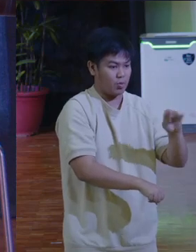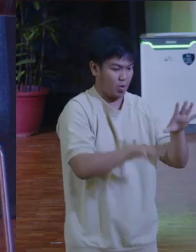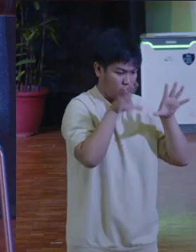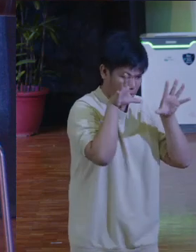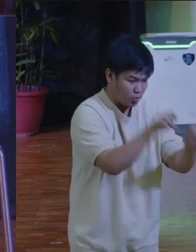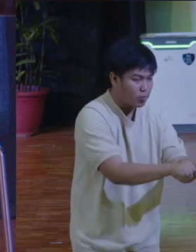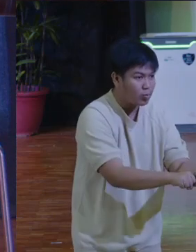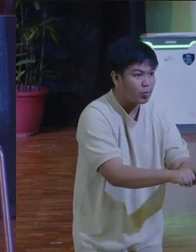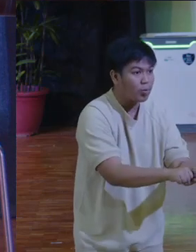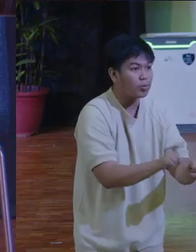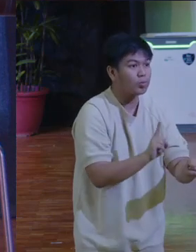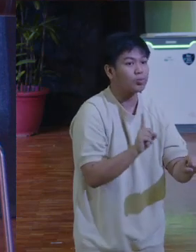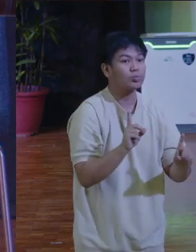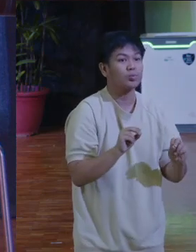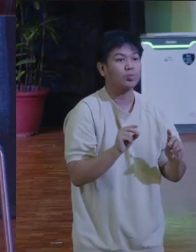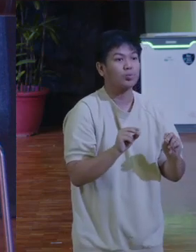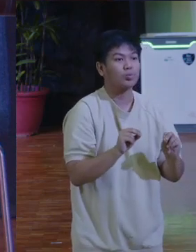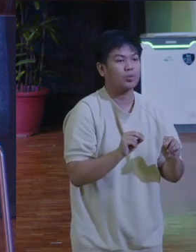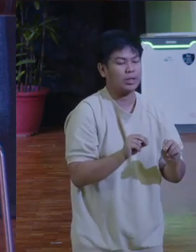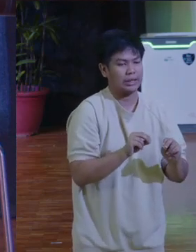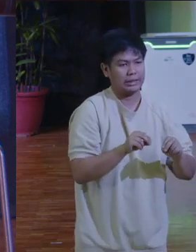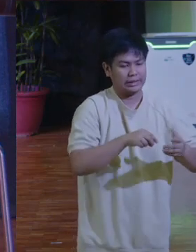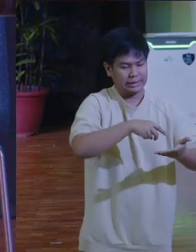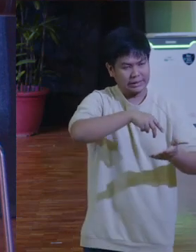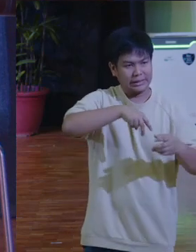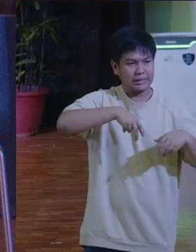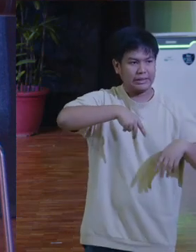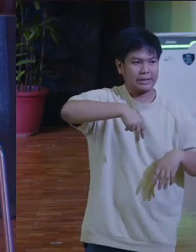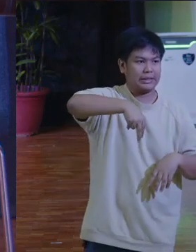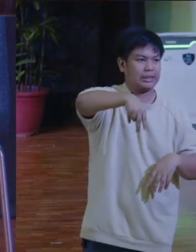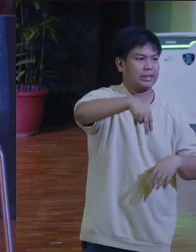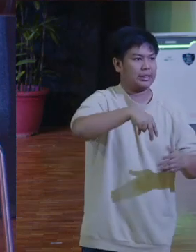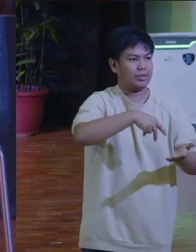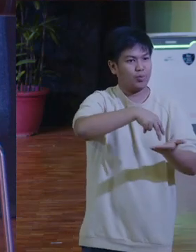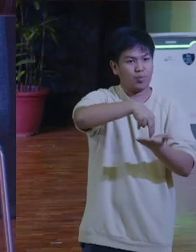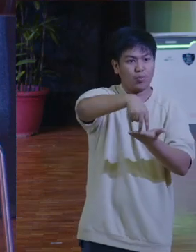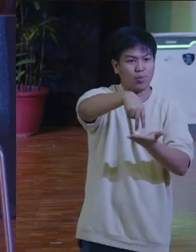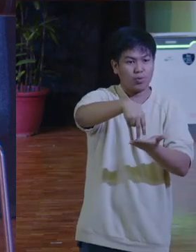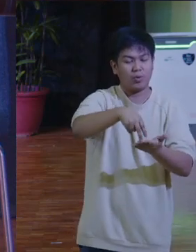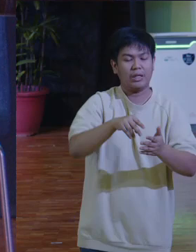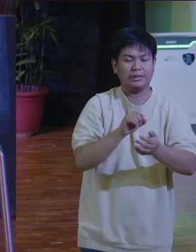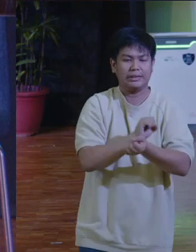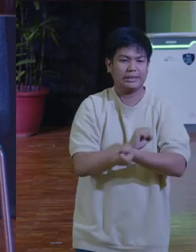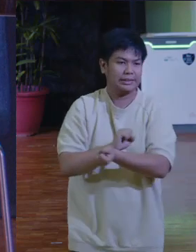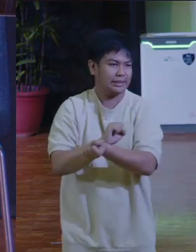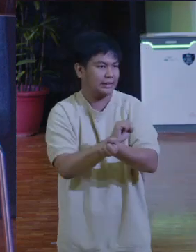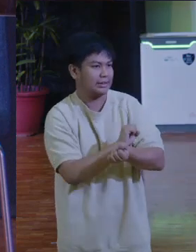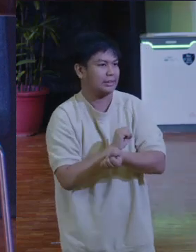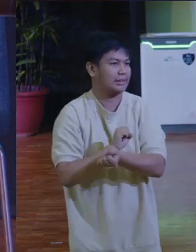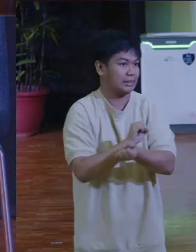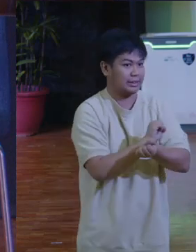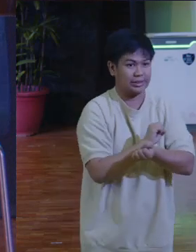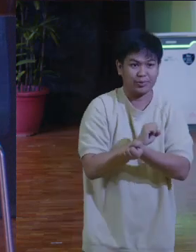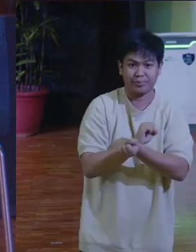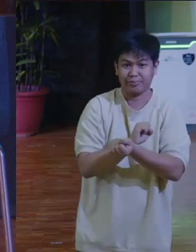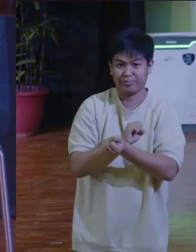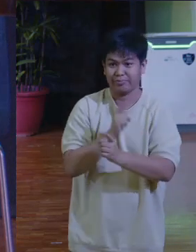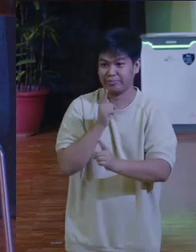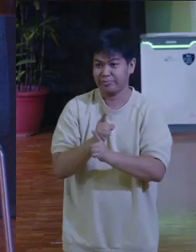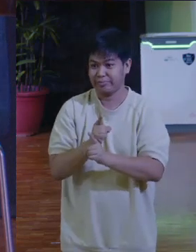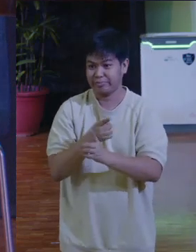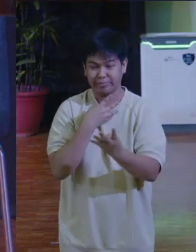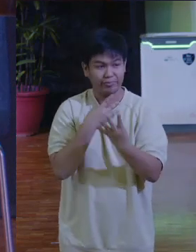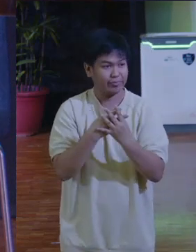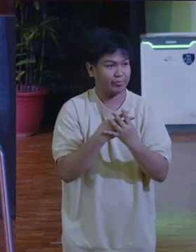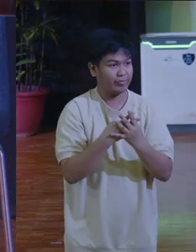ang kanilang pag-asa na ang kanilang bayan ay ililigtas ng Diyos. Sa Isaiah 45:11 to 13, thus says